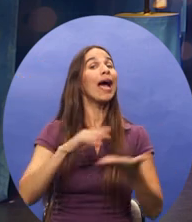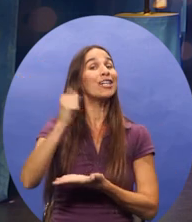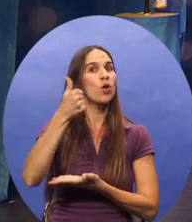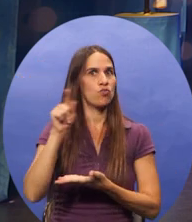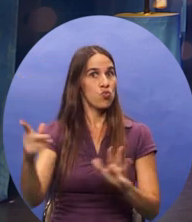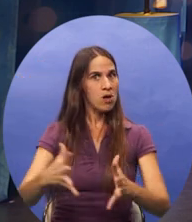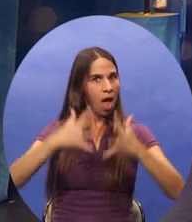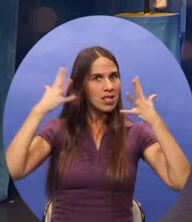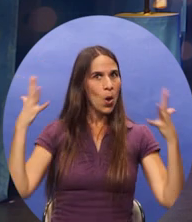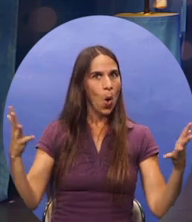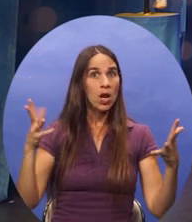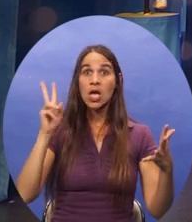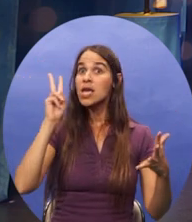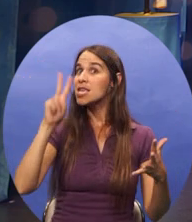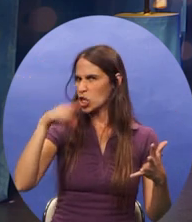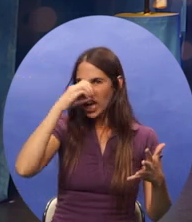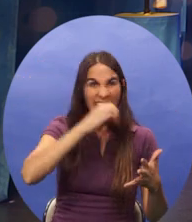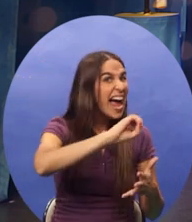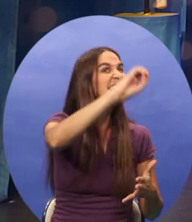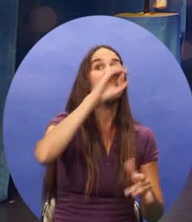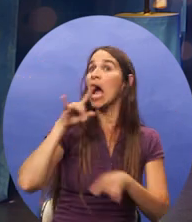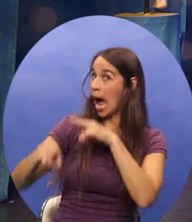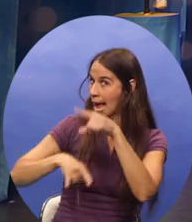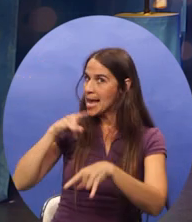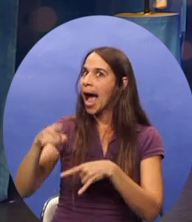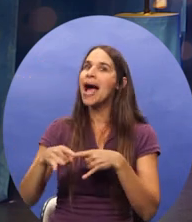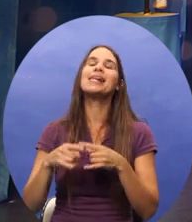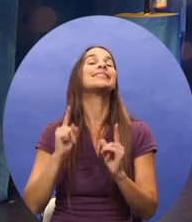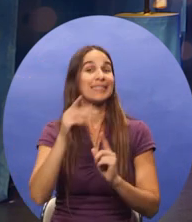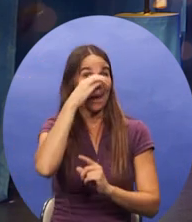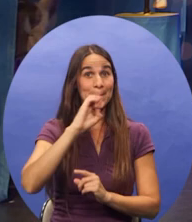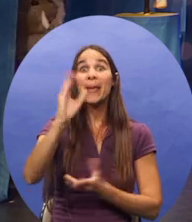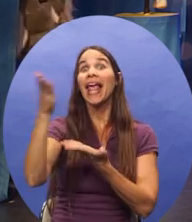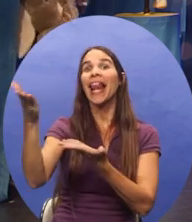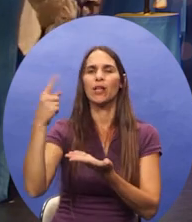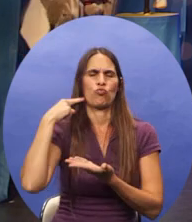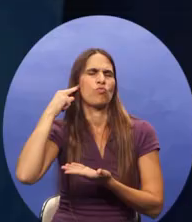גדול... יש לו חדר! הוא חיה! קבלו את הפיל!